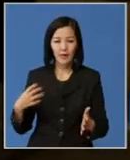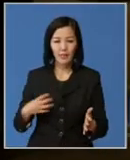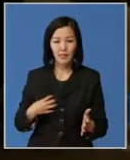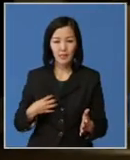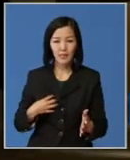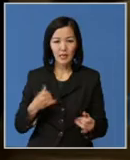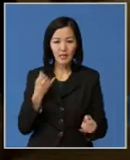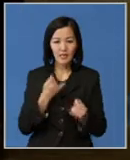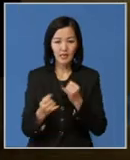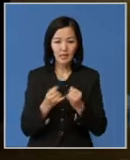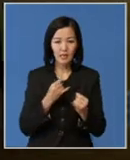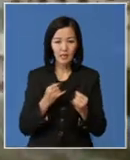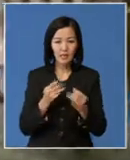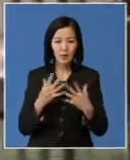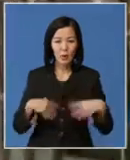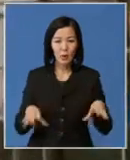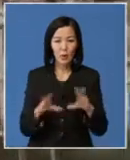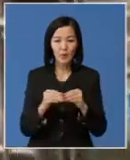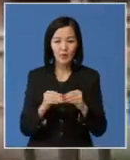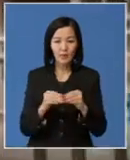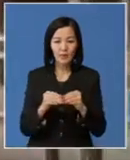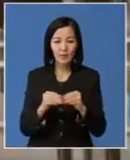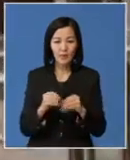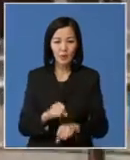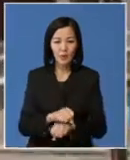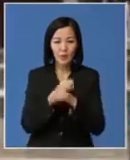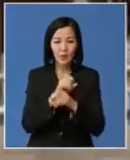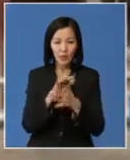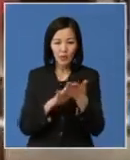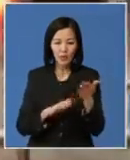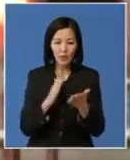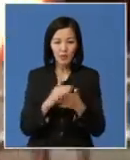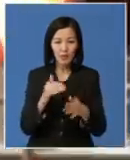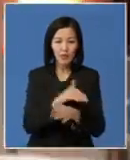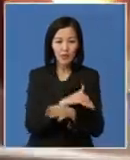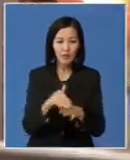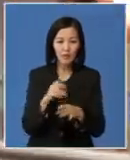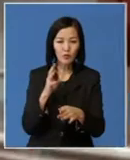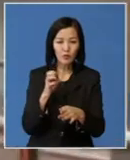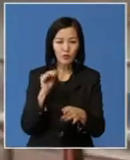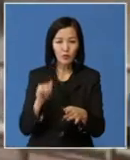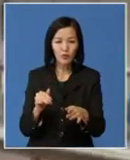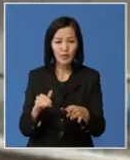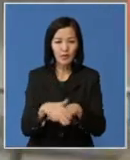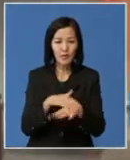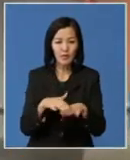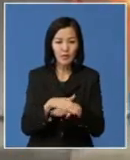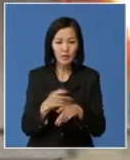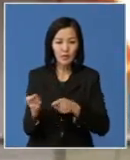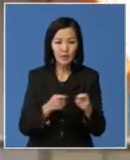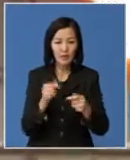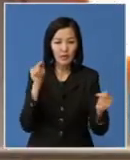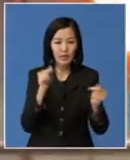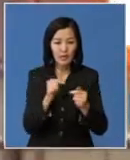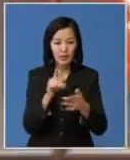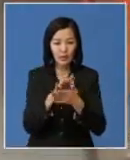жилеттер қоғамдық қозғалысы өкілдерінің наразылық шеруі толастар емес. Қала көшелеріне 300 мыңға жоқ адам шығып, жергілікті билікке қарсылық